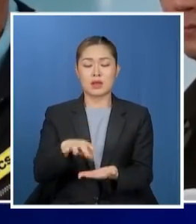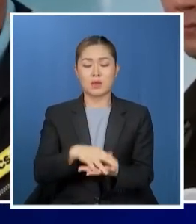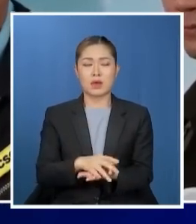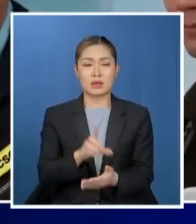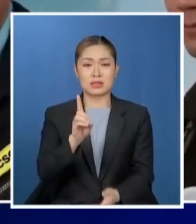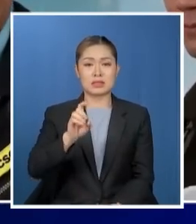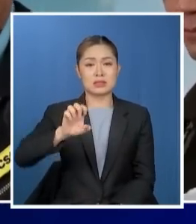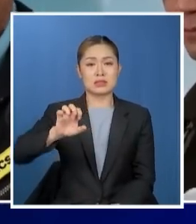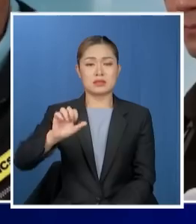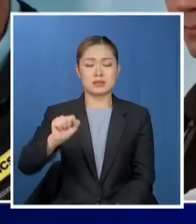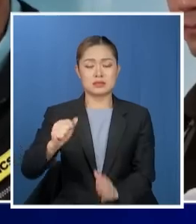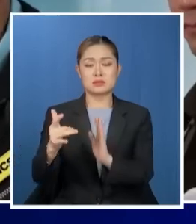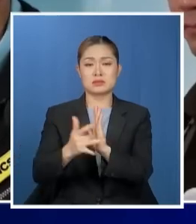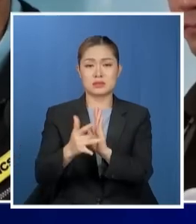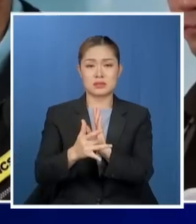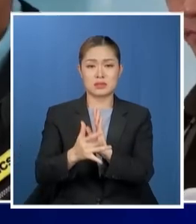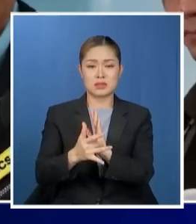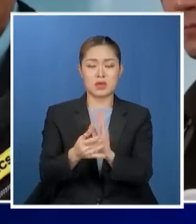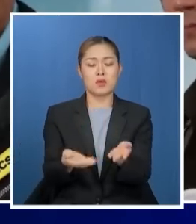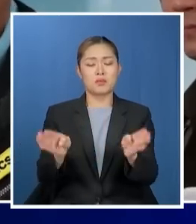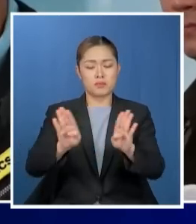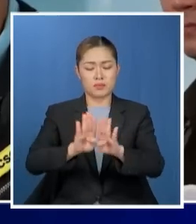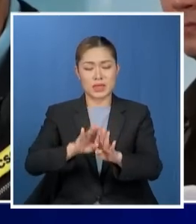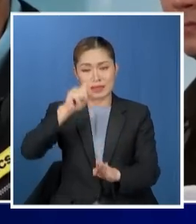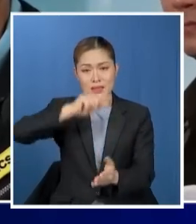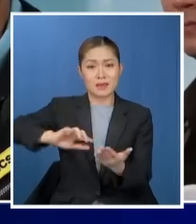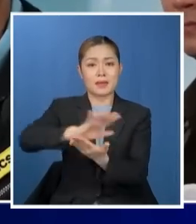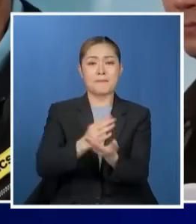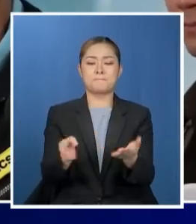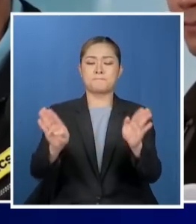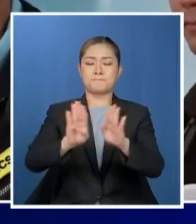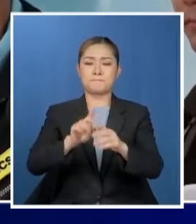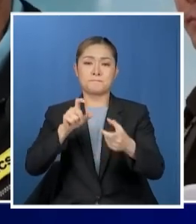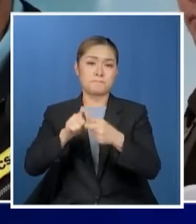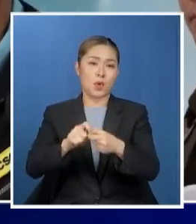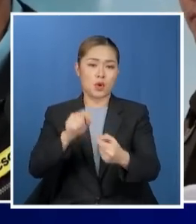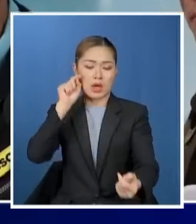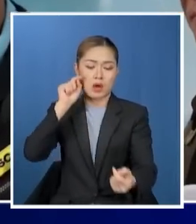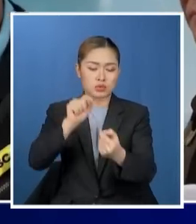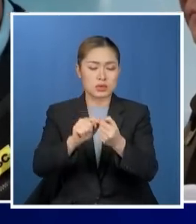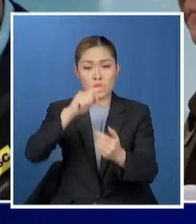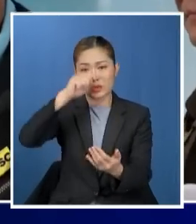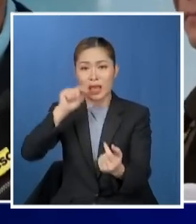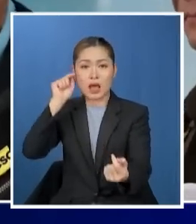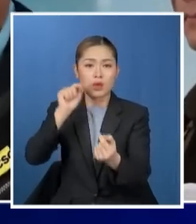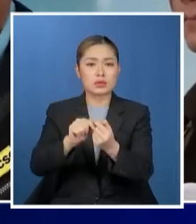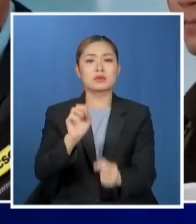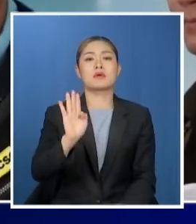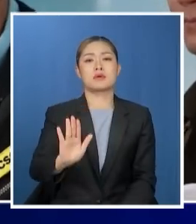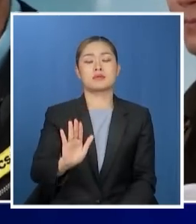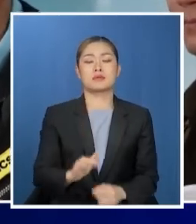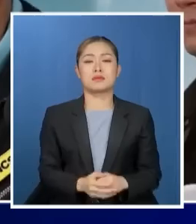DES มีการประสานขอปิดเว็บไซต์นี้และสำหรับในไทยบล็อกไม่ให้เว็บไซต์นี้เข้าถึงหรือคนไทยเข้าในเว็บไ